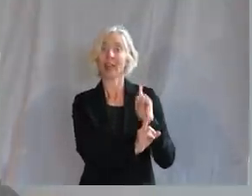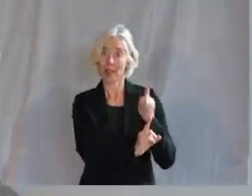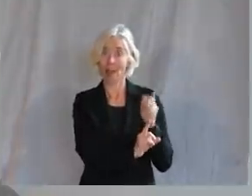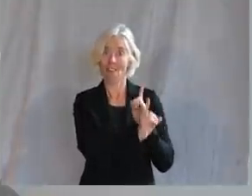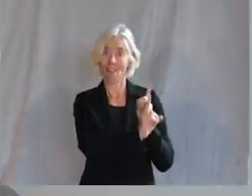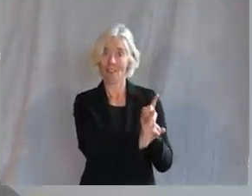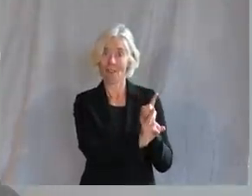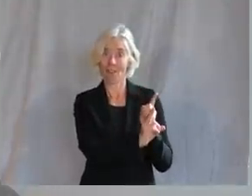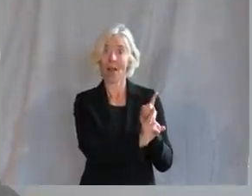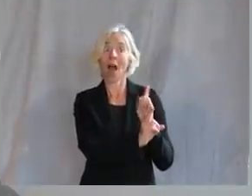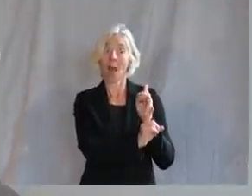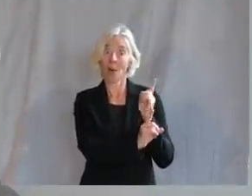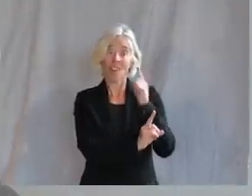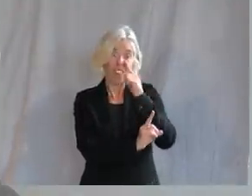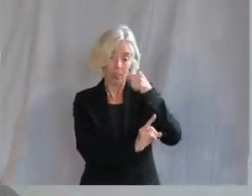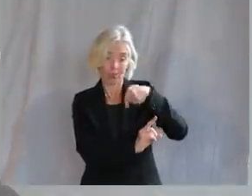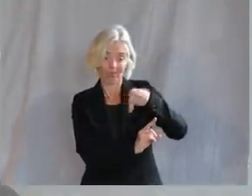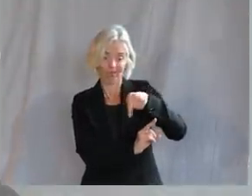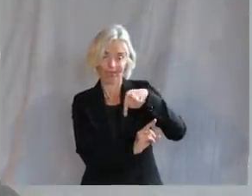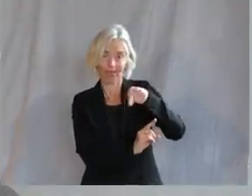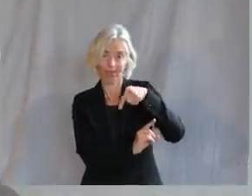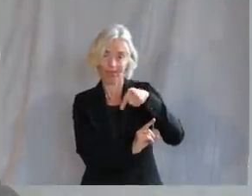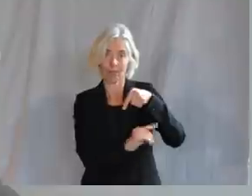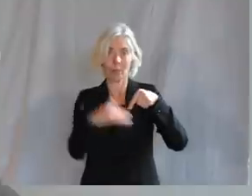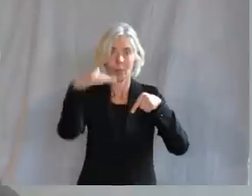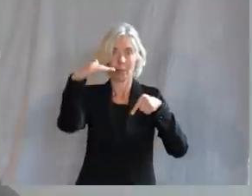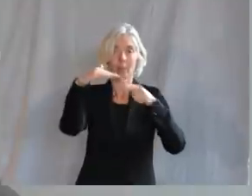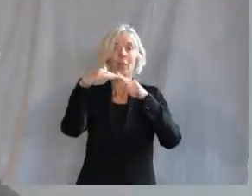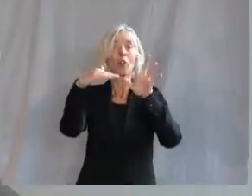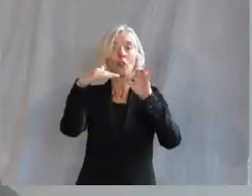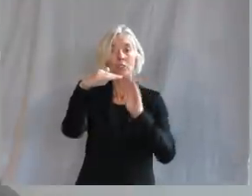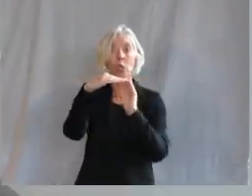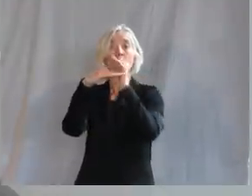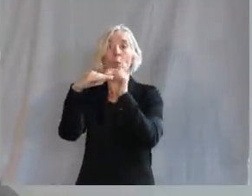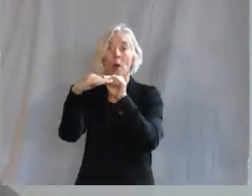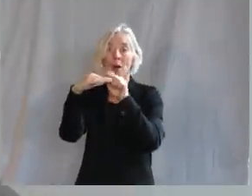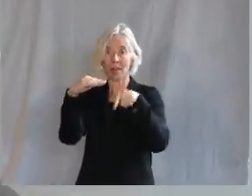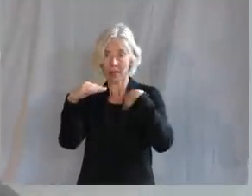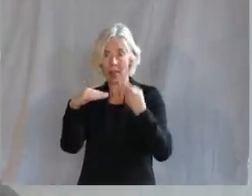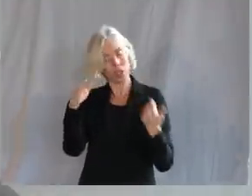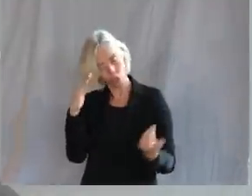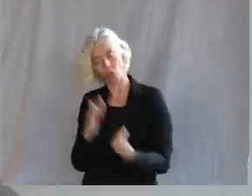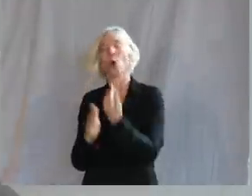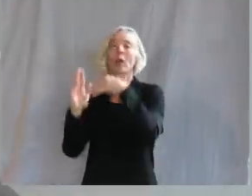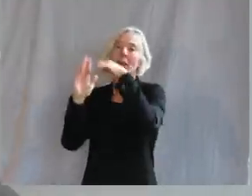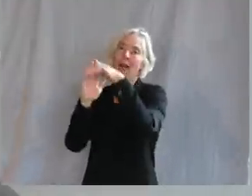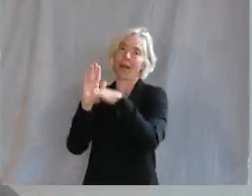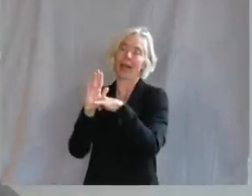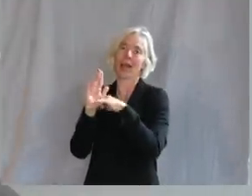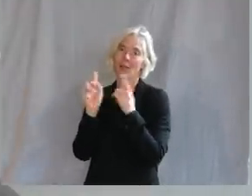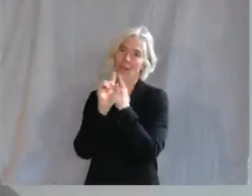gesagt, sobald der Wert von 50 überschritten ist, wird dann eben die nächste Stufe gezündet, sodass wir das Infektionsgeschehen